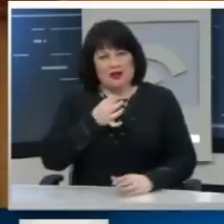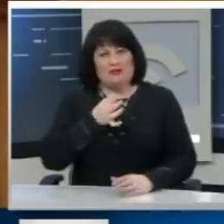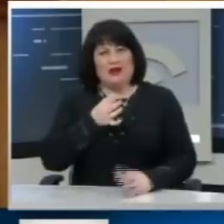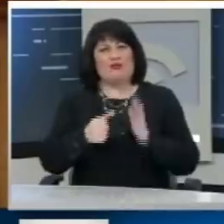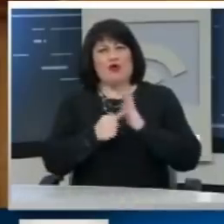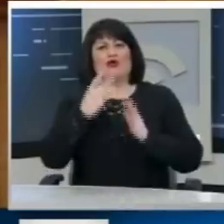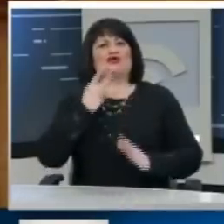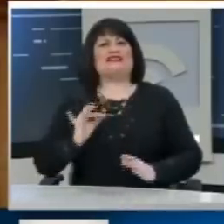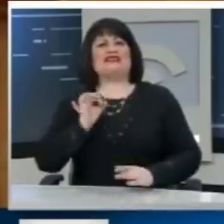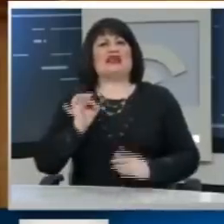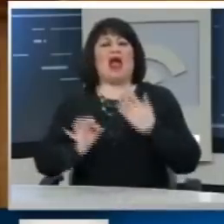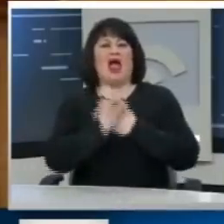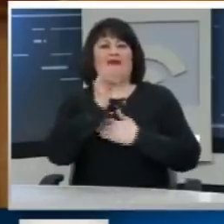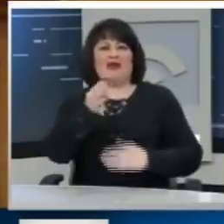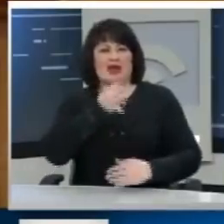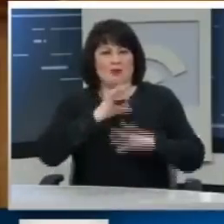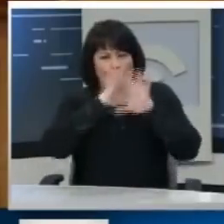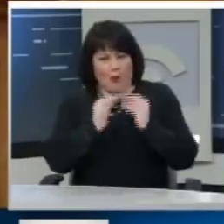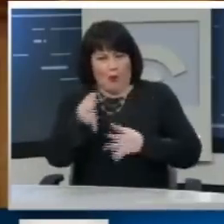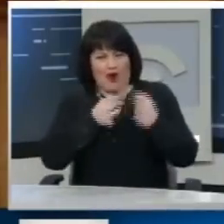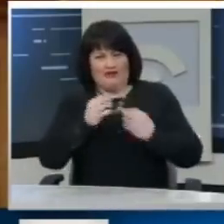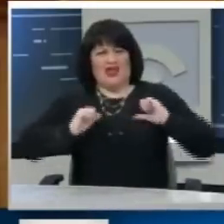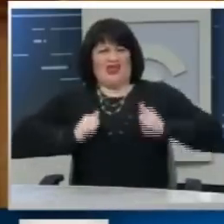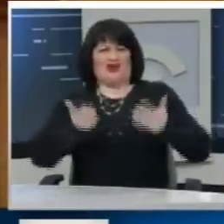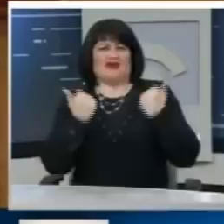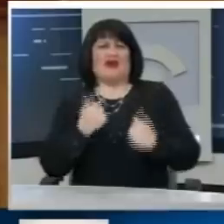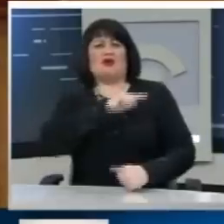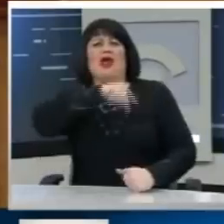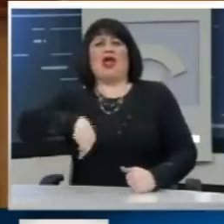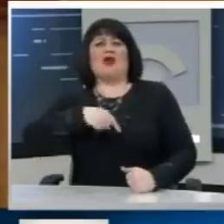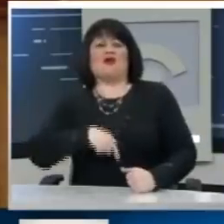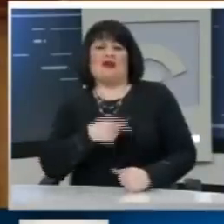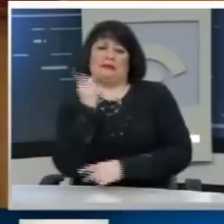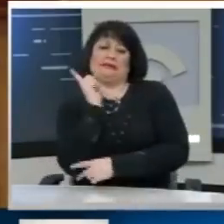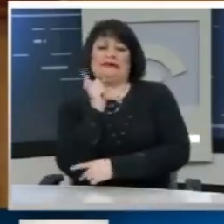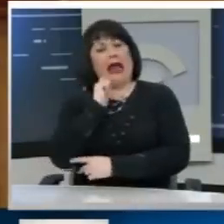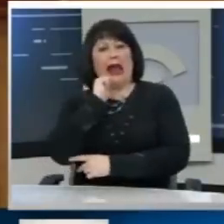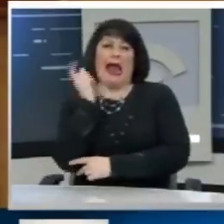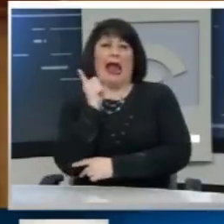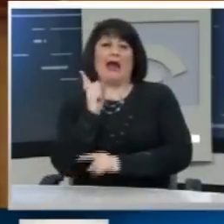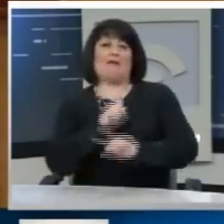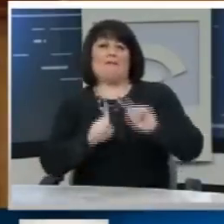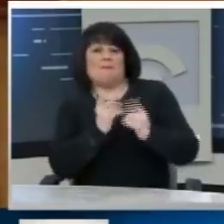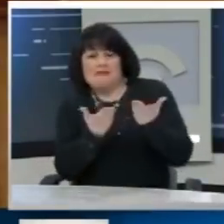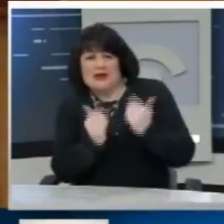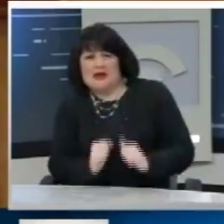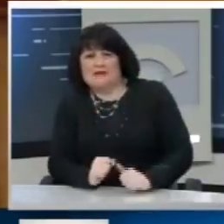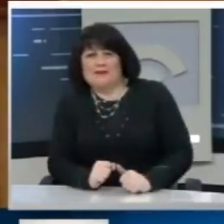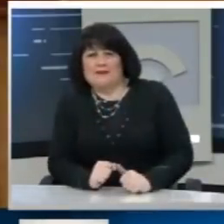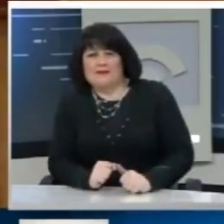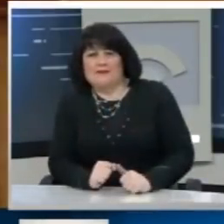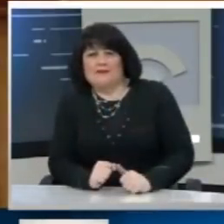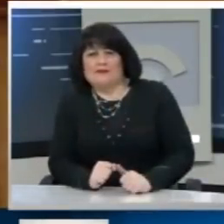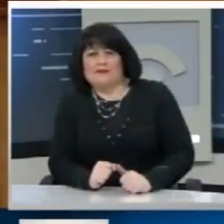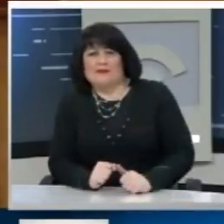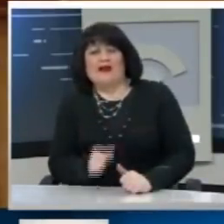ενώ δηλώνουν όλα αυτά, δεν έχουν το θάρρος και έρχονται εδώ και μας κουνάν το δάχτυλο. Ποιοι άραγε οι